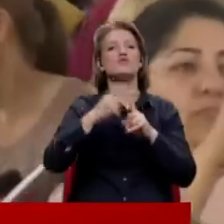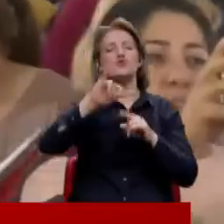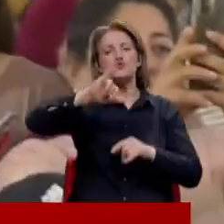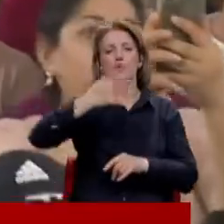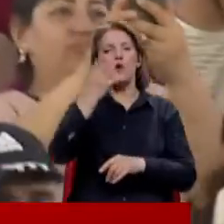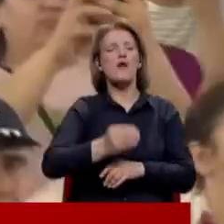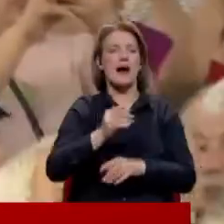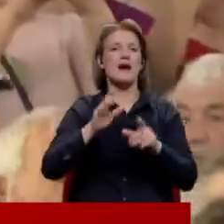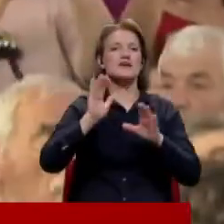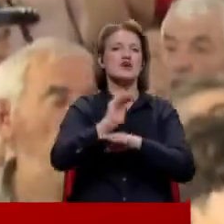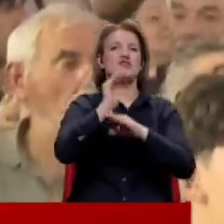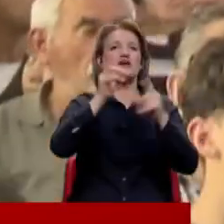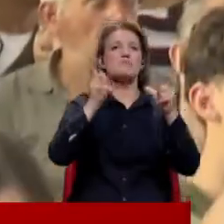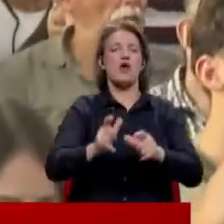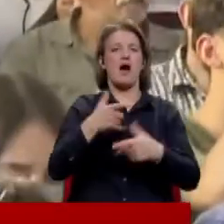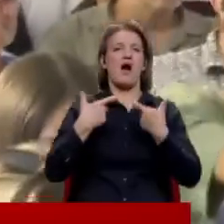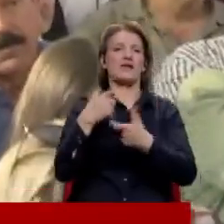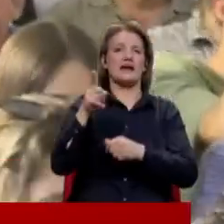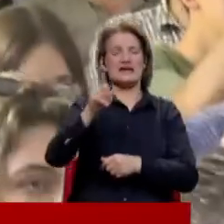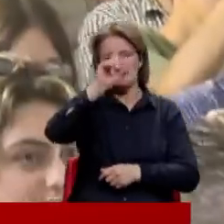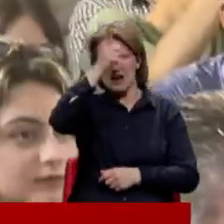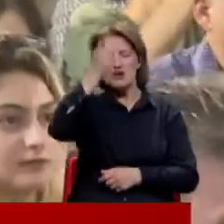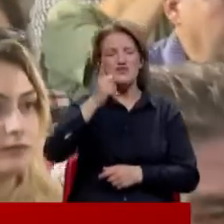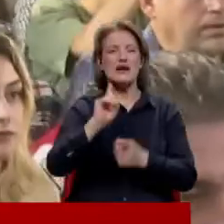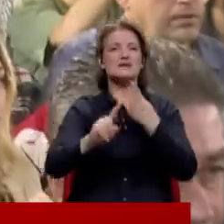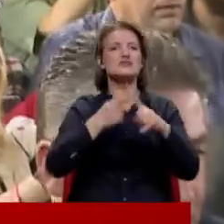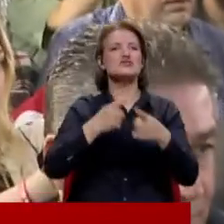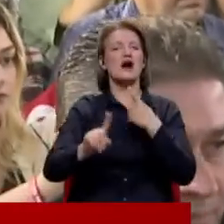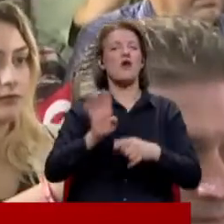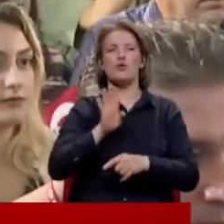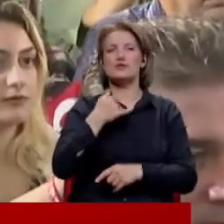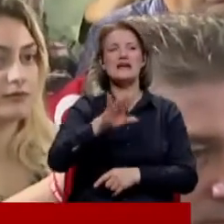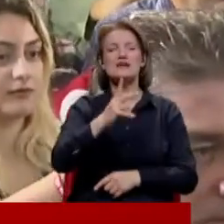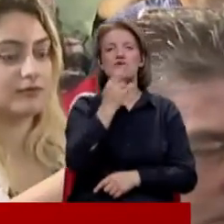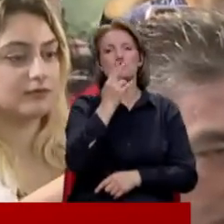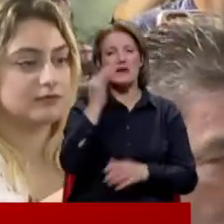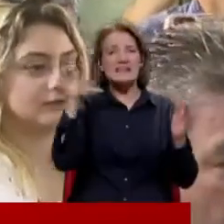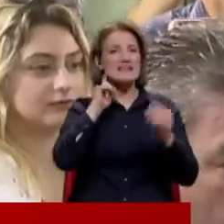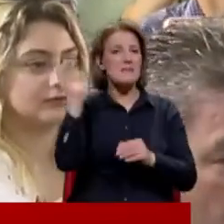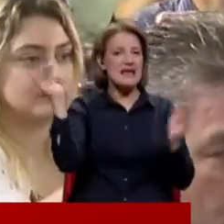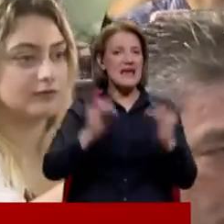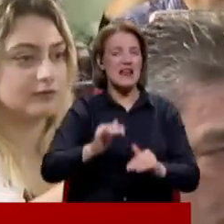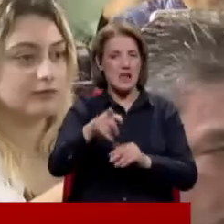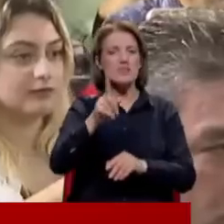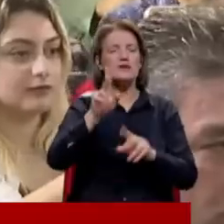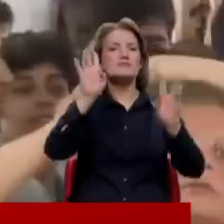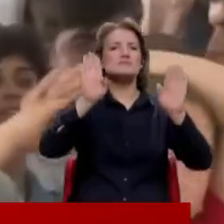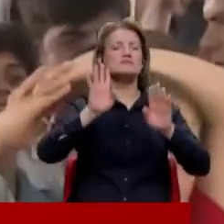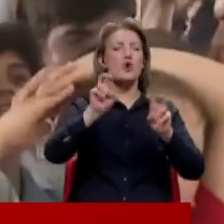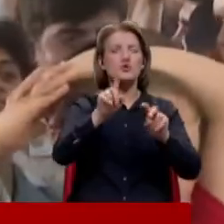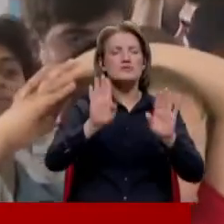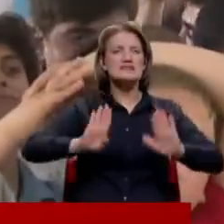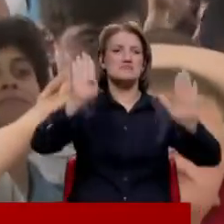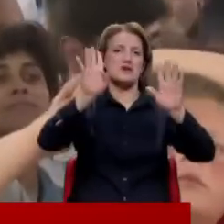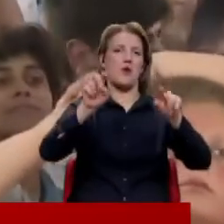yaşadığı bölge Hatay. Sadece Kılıçdaroğlu da değil, konuşmasını dinlemeye gelenlerin mesajları da hep sığınmacılar üzerine.